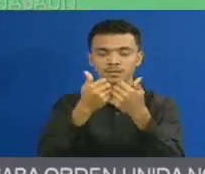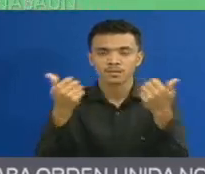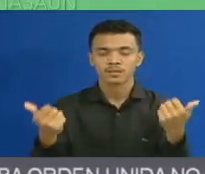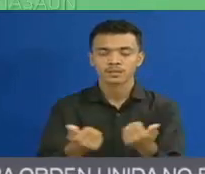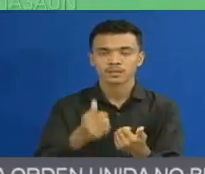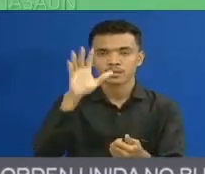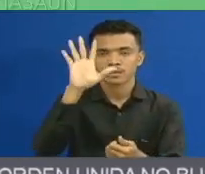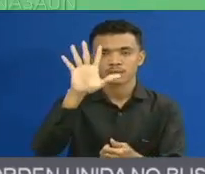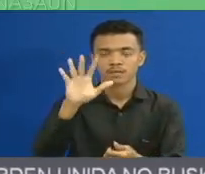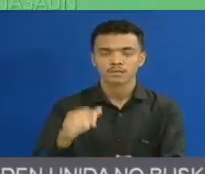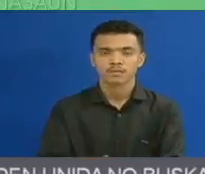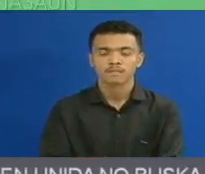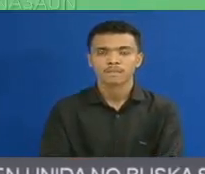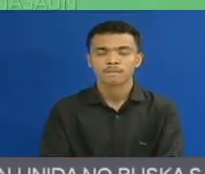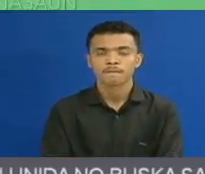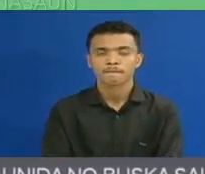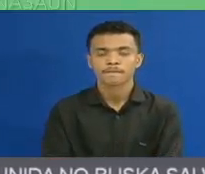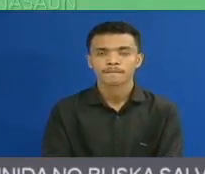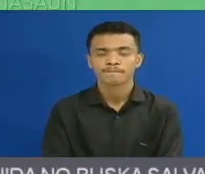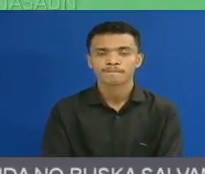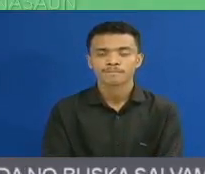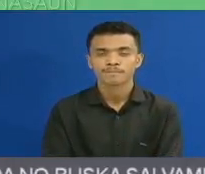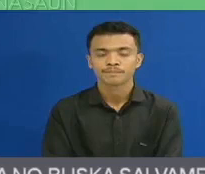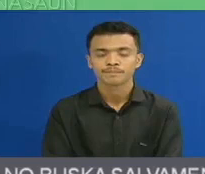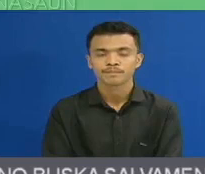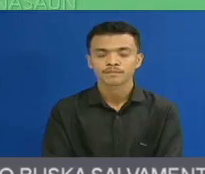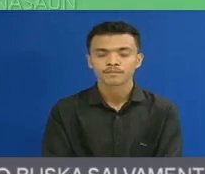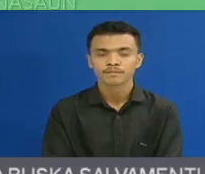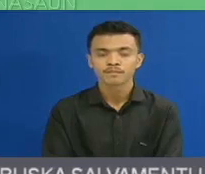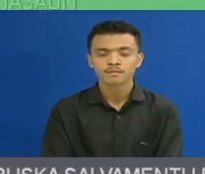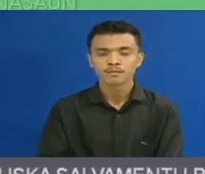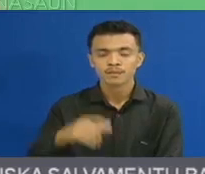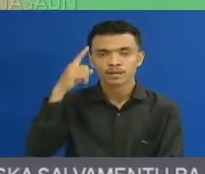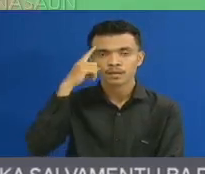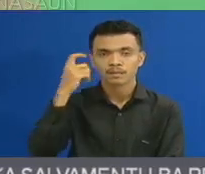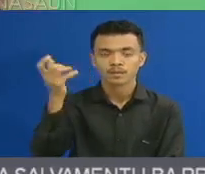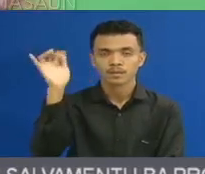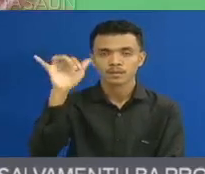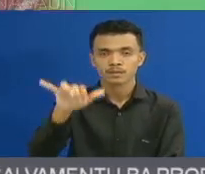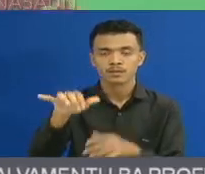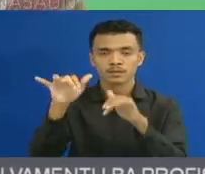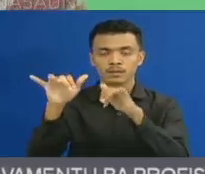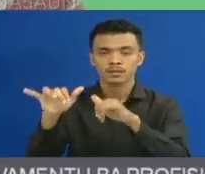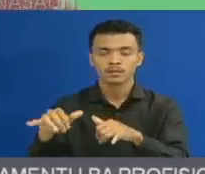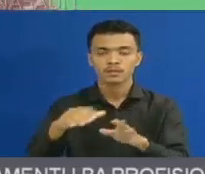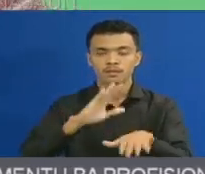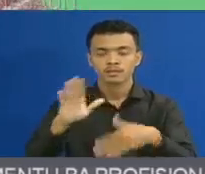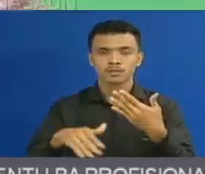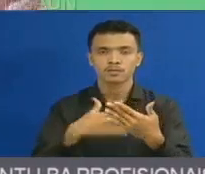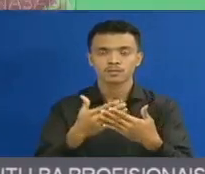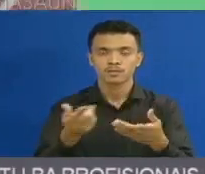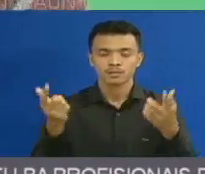adia bulan menubukus resor Guru Osur Kai, temanimu sirahnya ialah